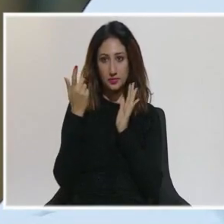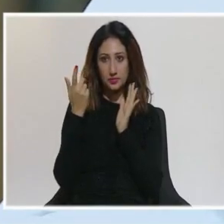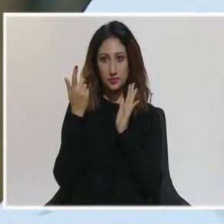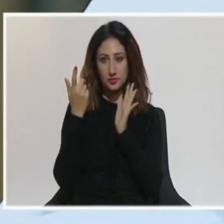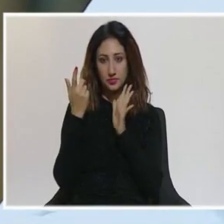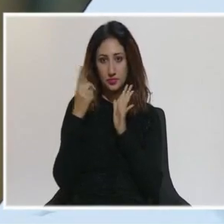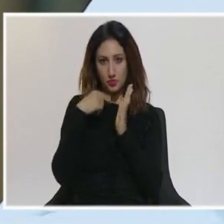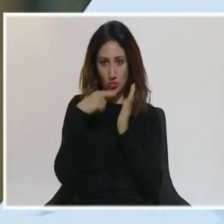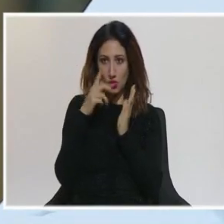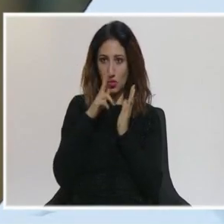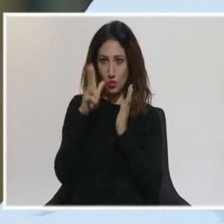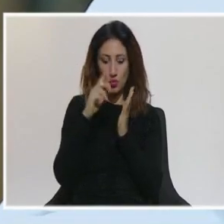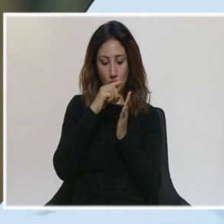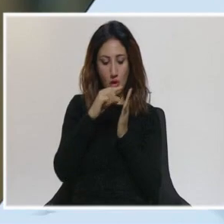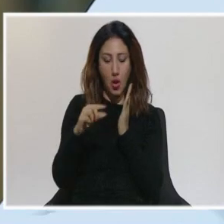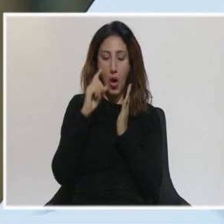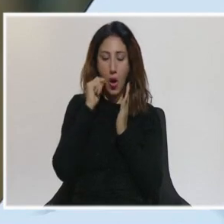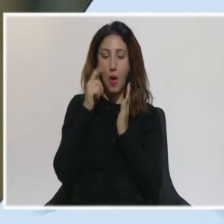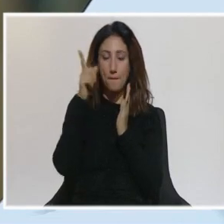هقول لك الجمله، انا كتبت عنه جمله،